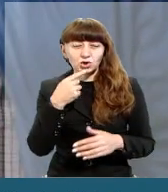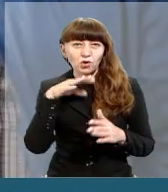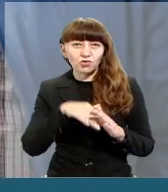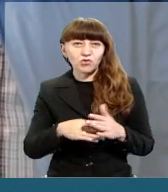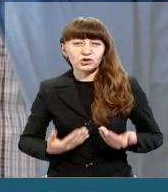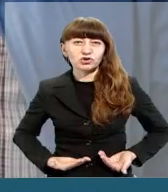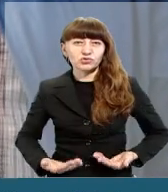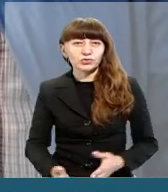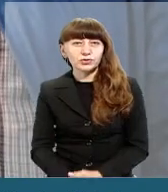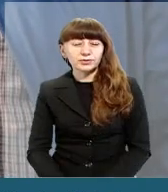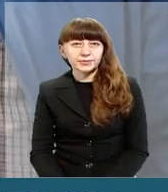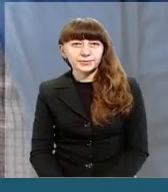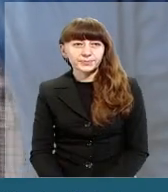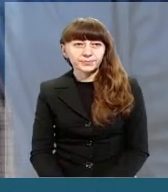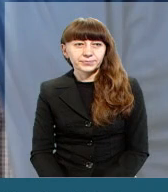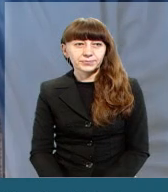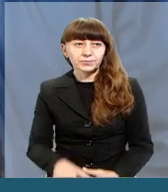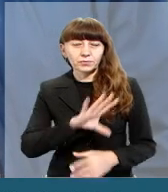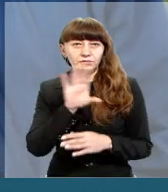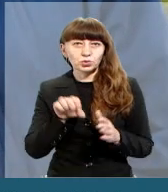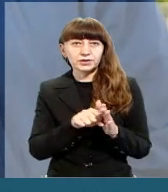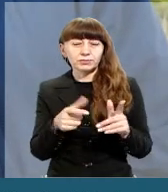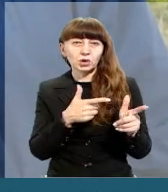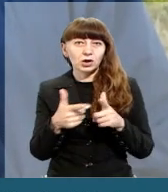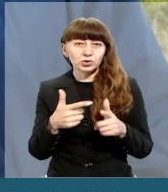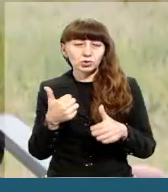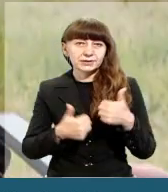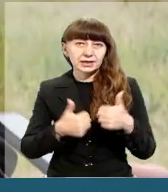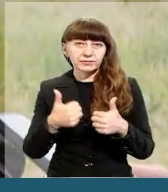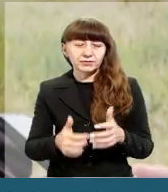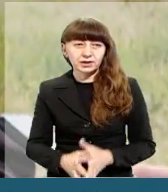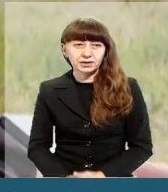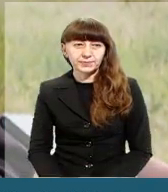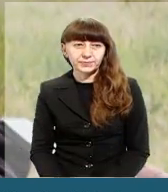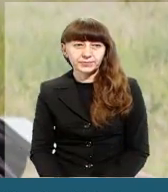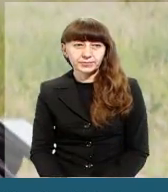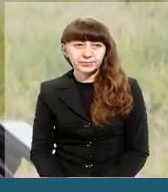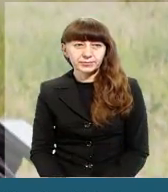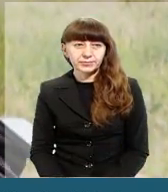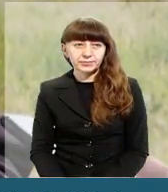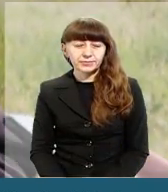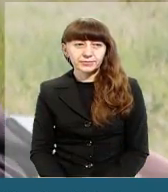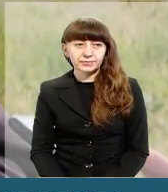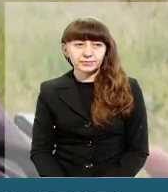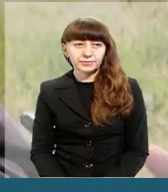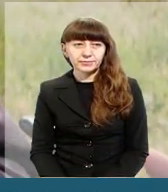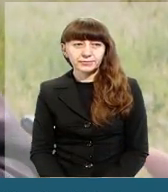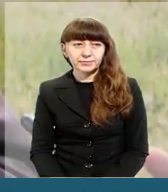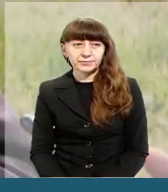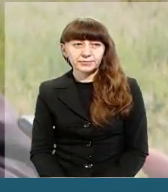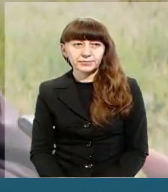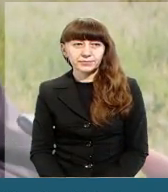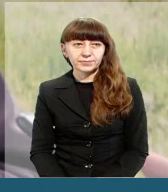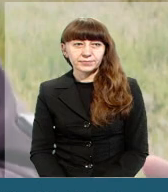бар. Енді соны қазір бағы жансын дейміз енді. Тек қана өзіміздің Қазақстан ғана емес қой, бұл жерде бүкіл неден келіп